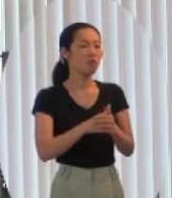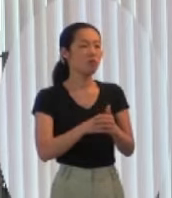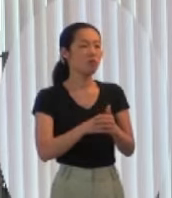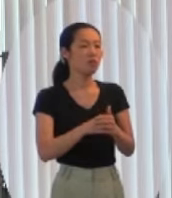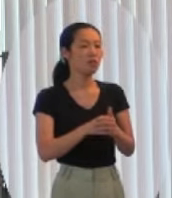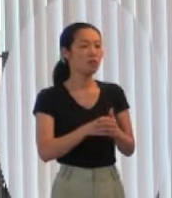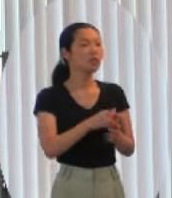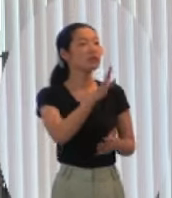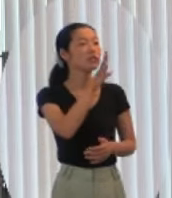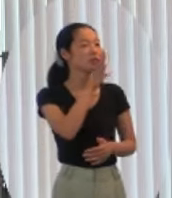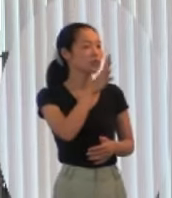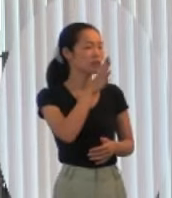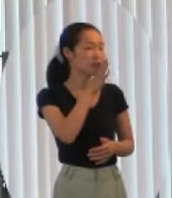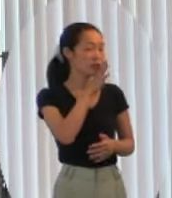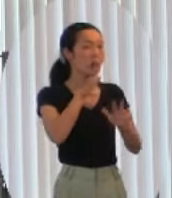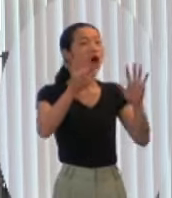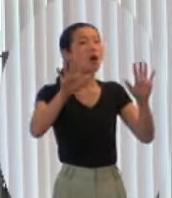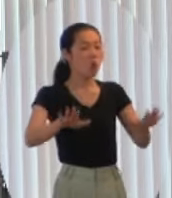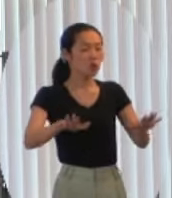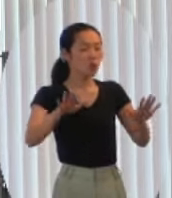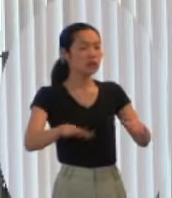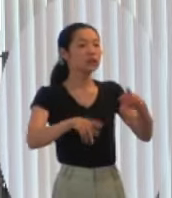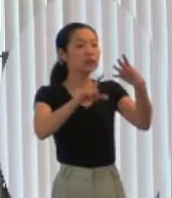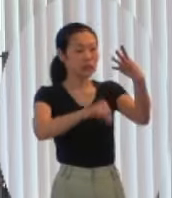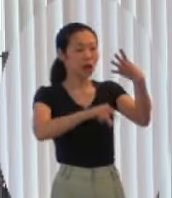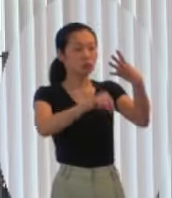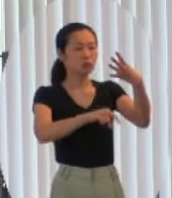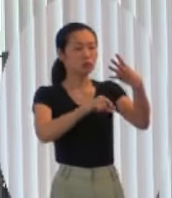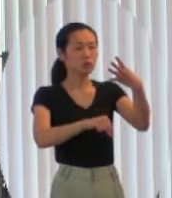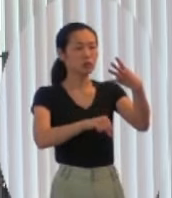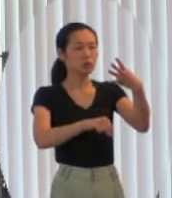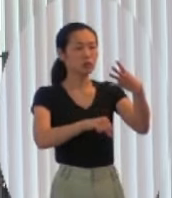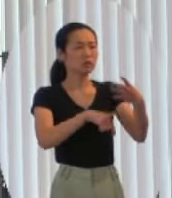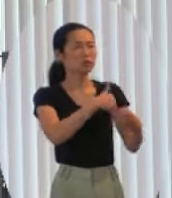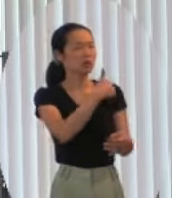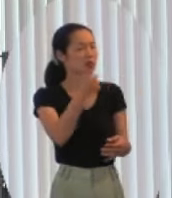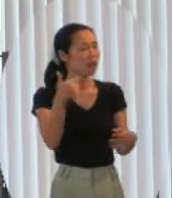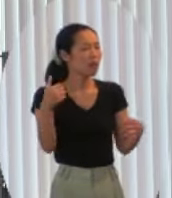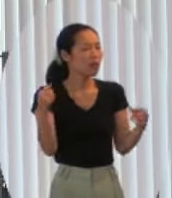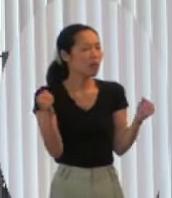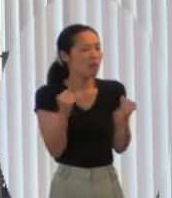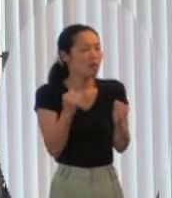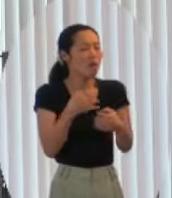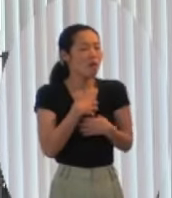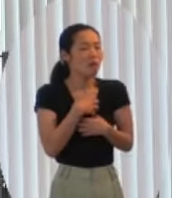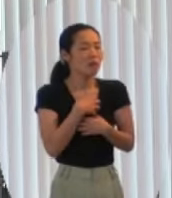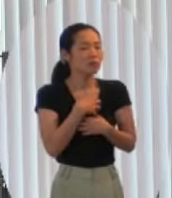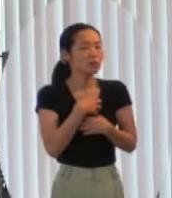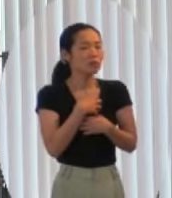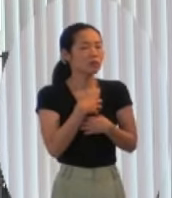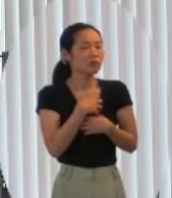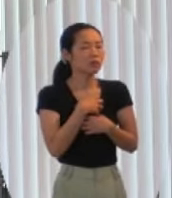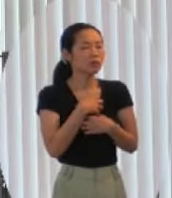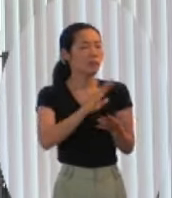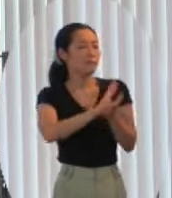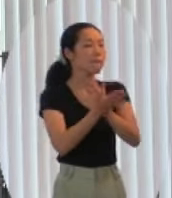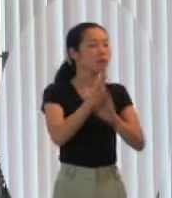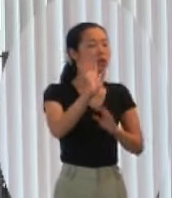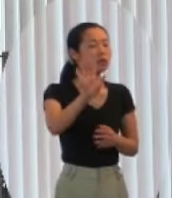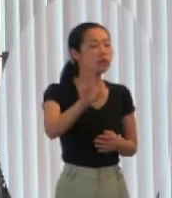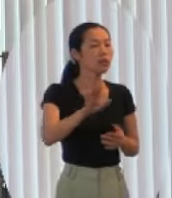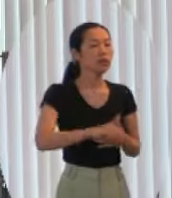実はこの今年4月にですね、大変恐ろしい変化が起こりました。安